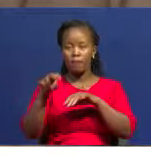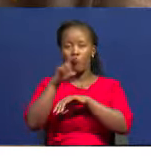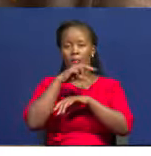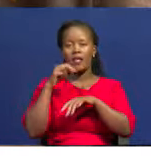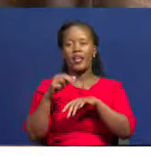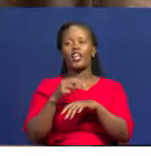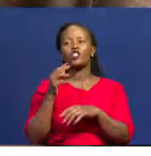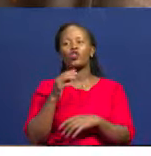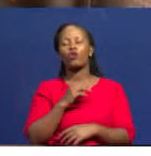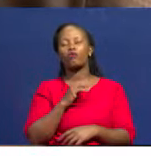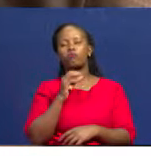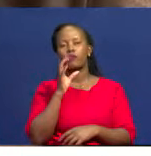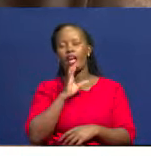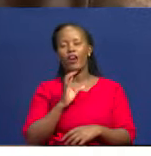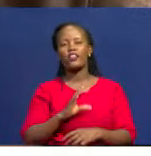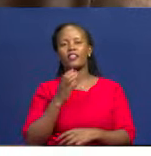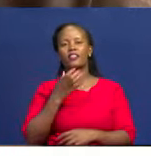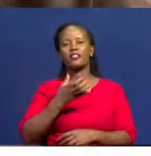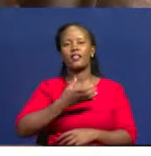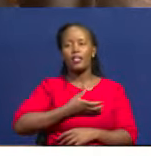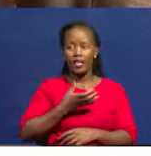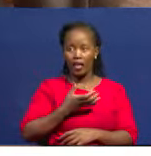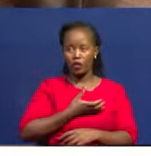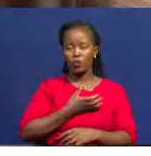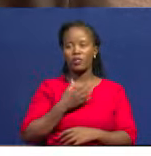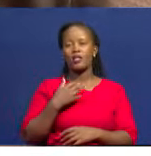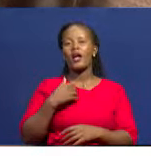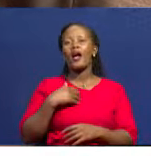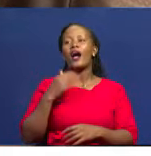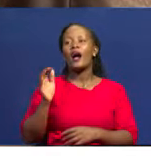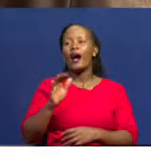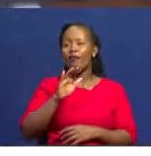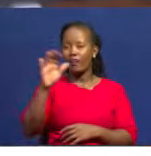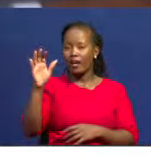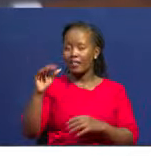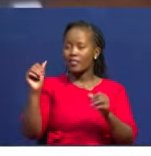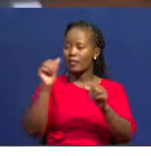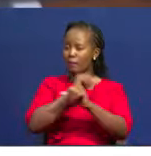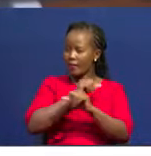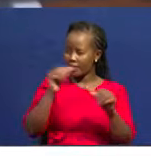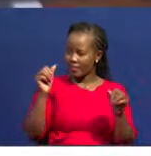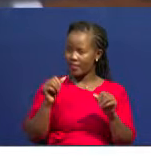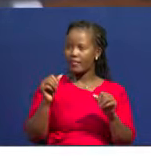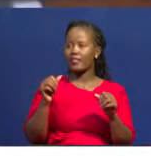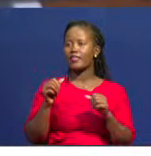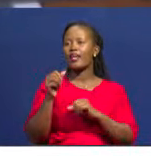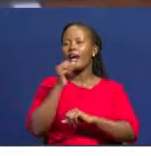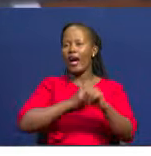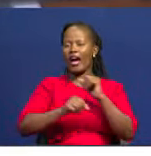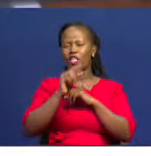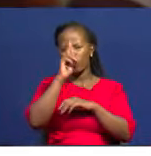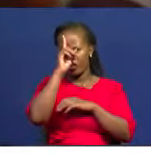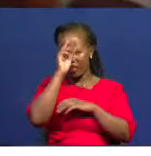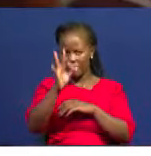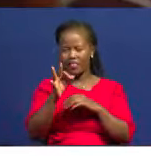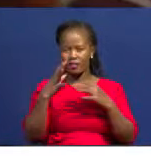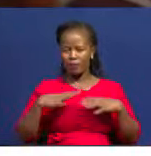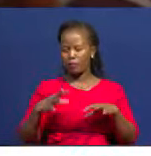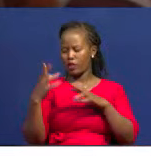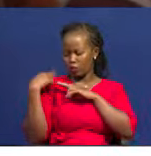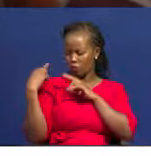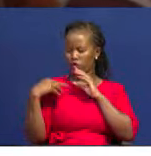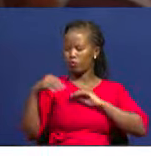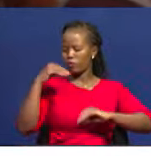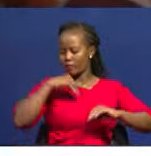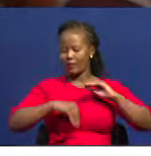wao mstaafu Kung'u Muigai limetoa wito kwa rais kuchukulia hatua kali wale wanaohusika na uporaji wa pesa za umma.